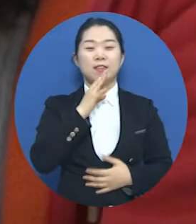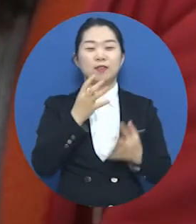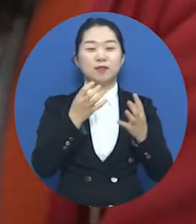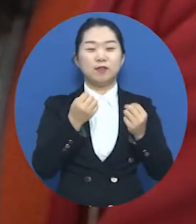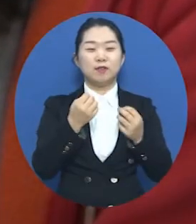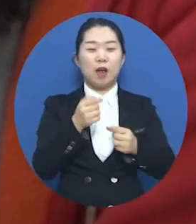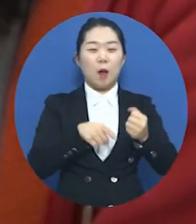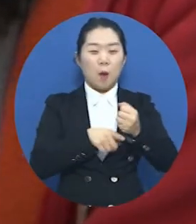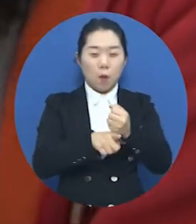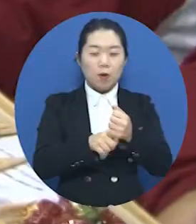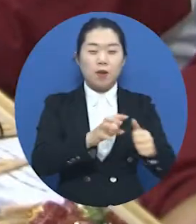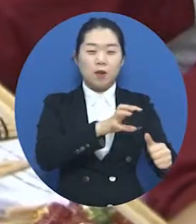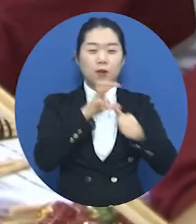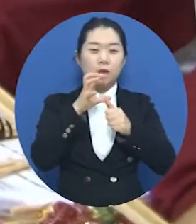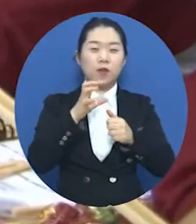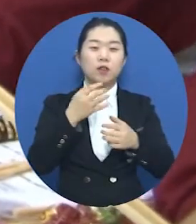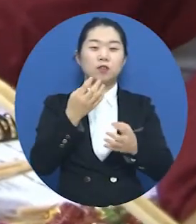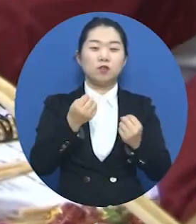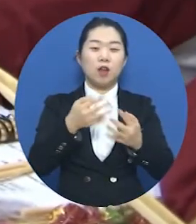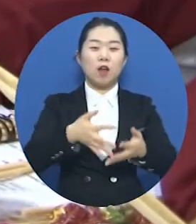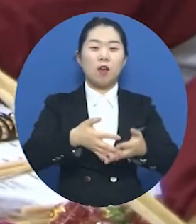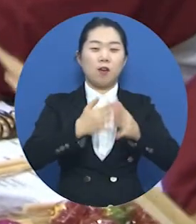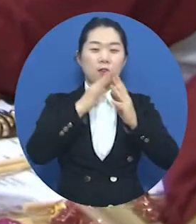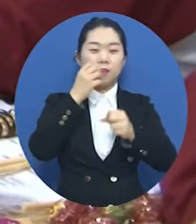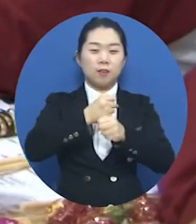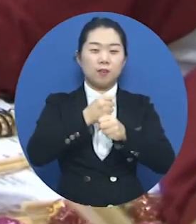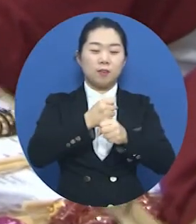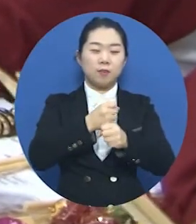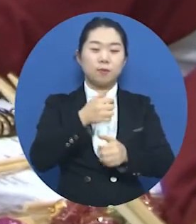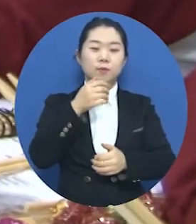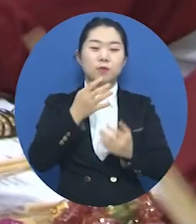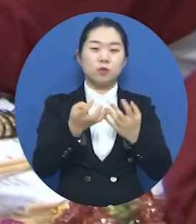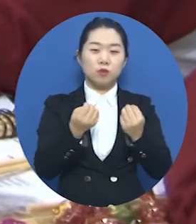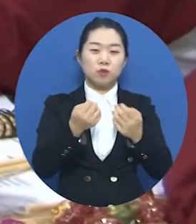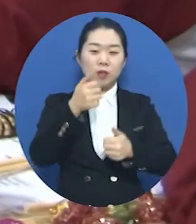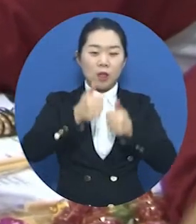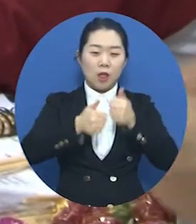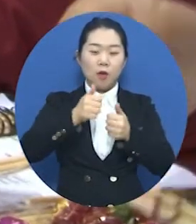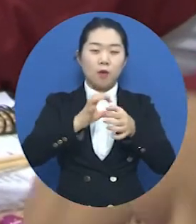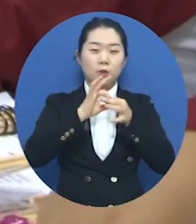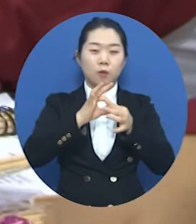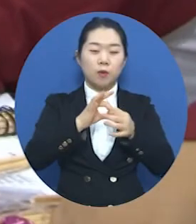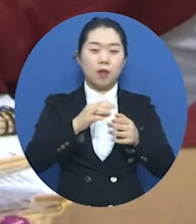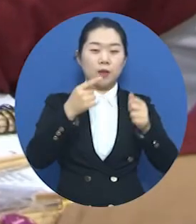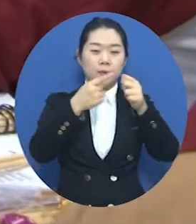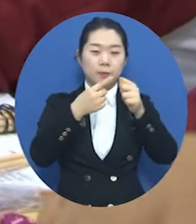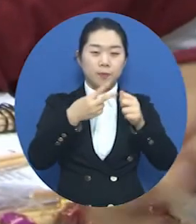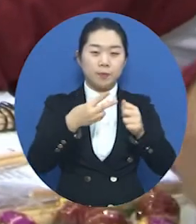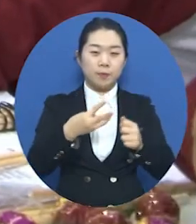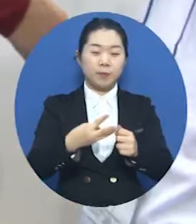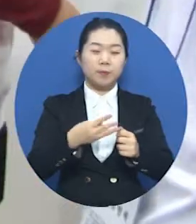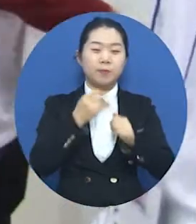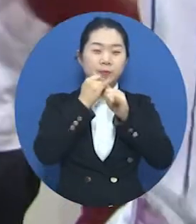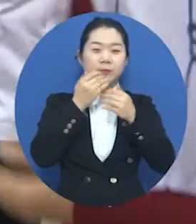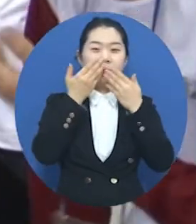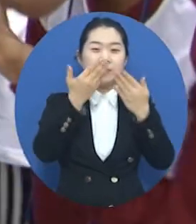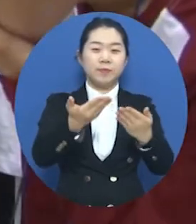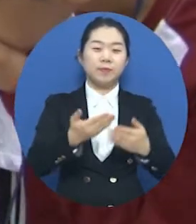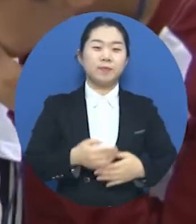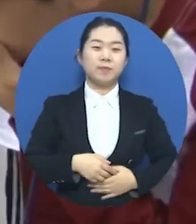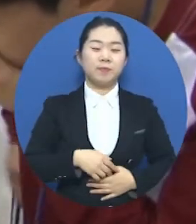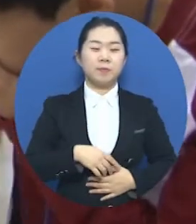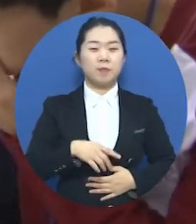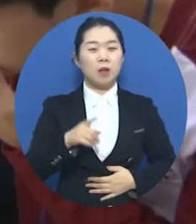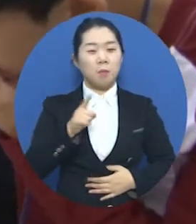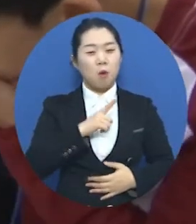건축물 만들기입니다. 이 수학 경진대회를 통해 최우수상과 우수상, 장려상을 시상한다고 하는데요. 과연 어떤